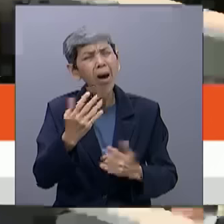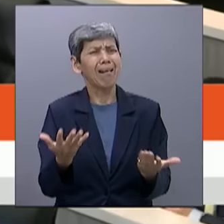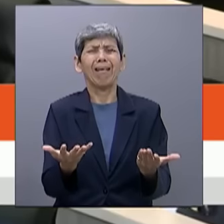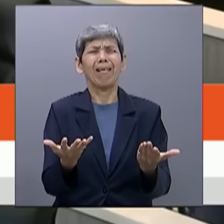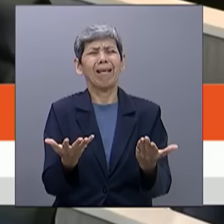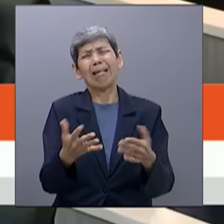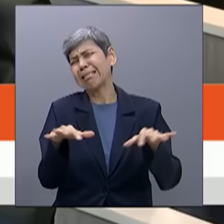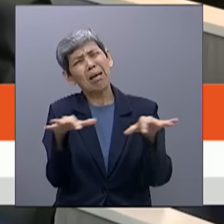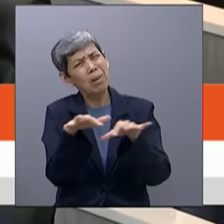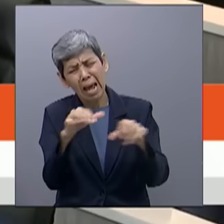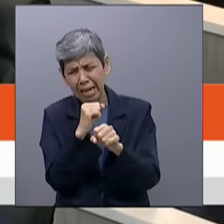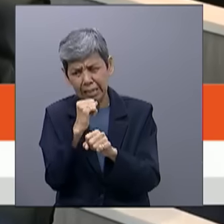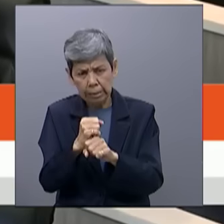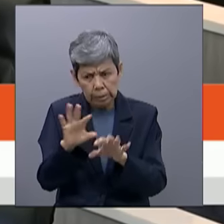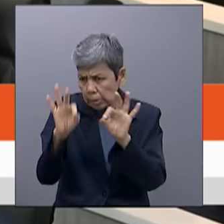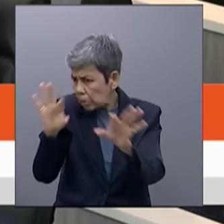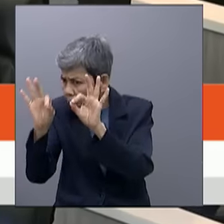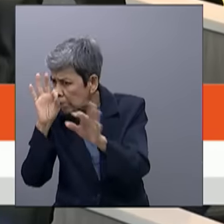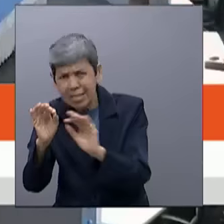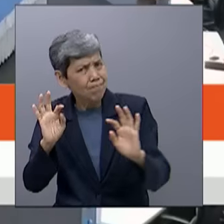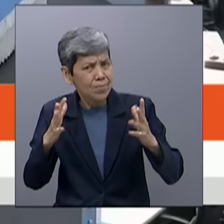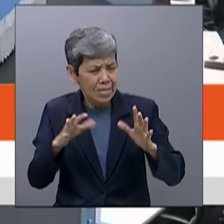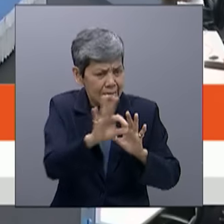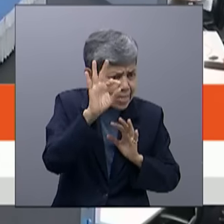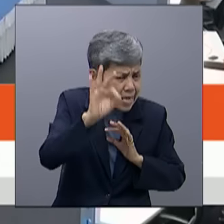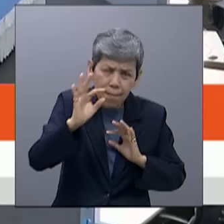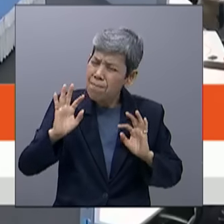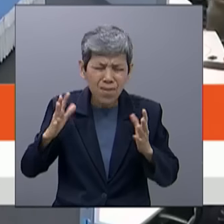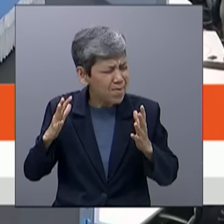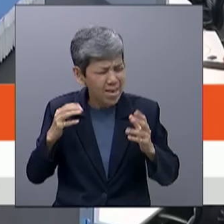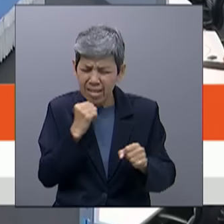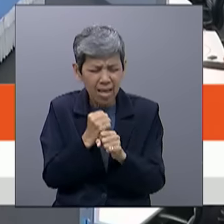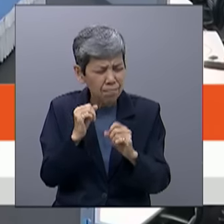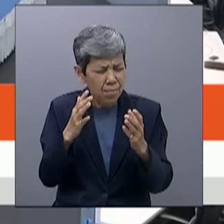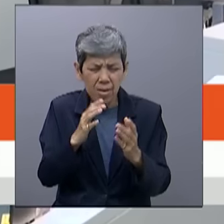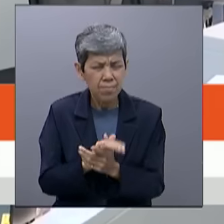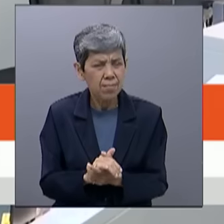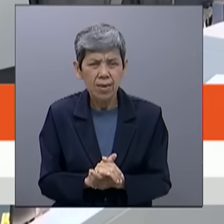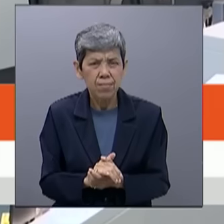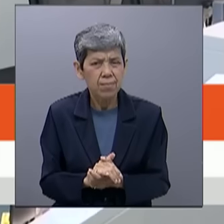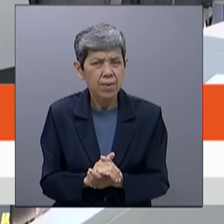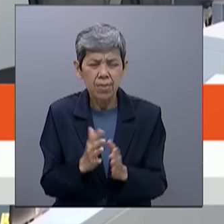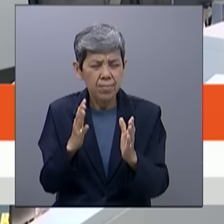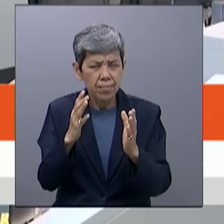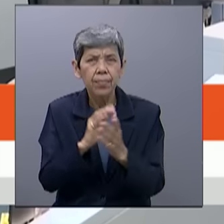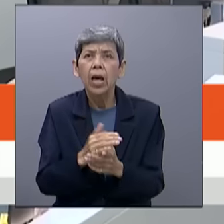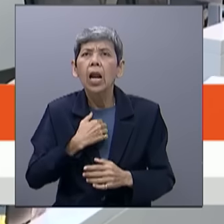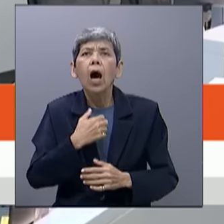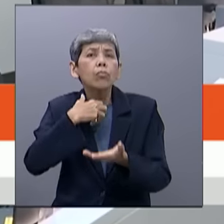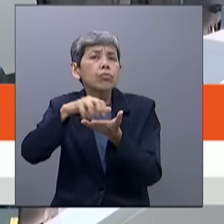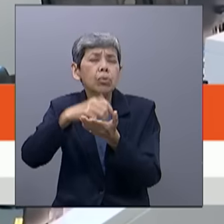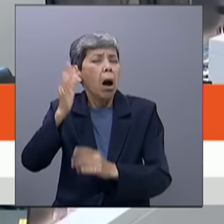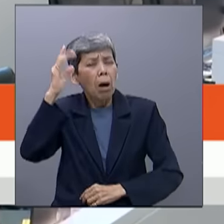ไม่ได้สามารถจะไปกดปุ่มเอาสีนั้นสีนี้ได้ด้วยตัวเองเลยนะครับดังนั้นที่พูด